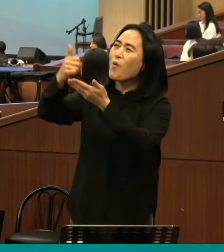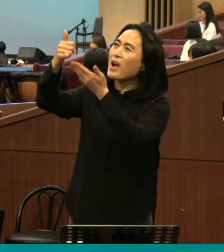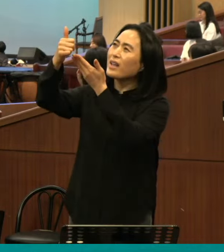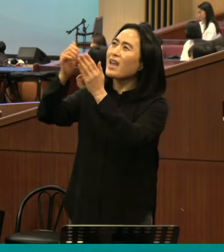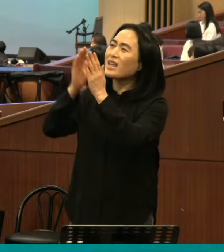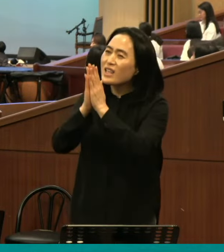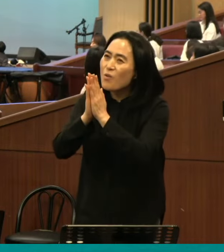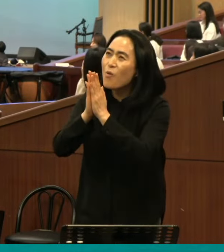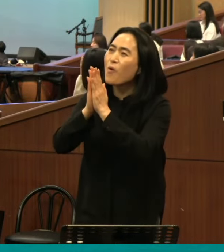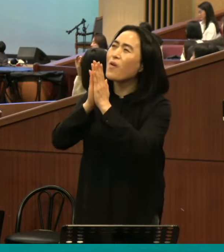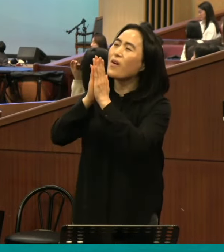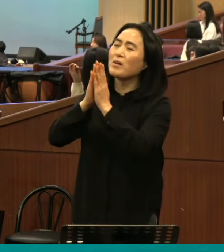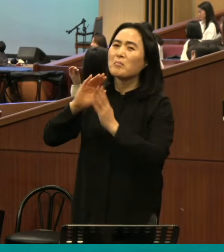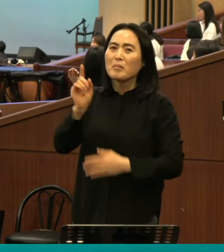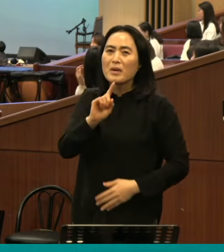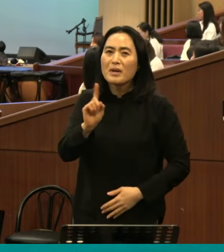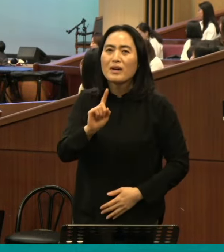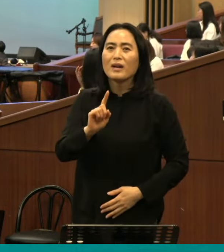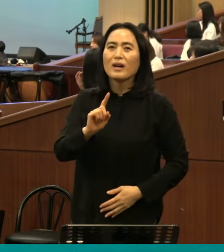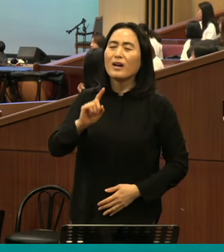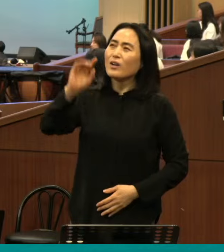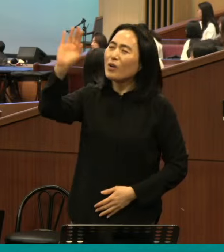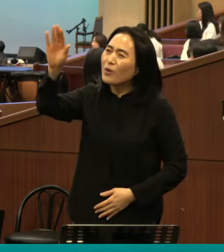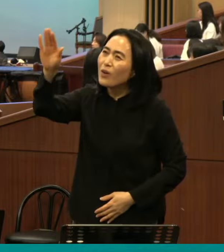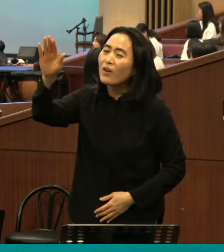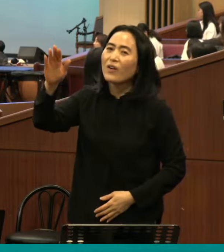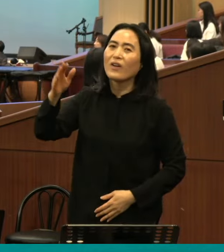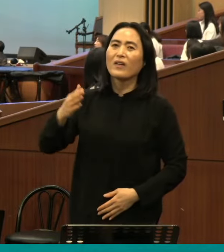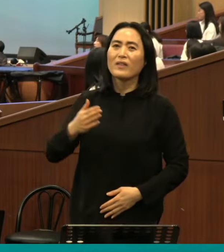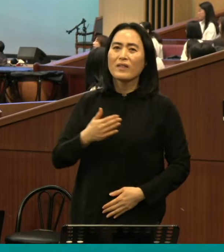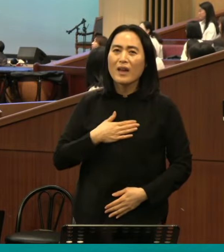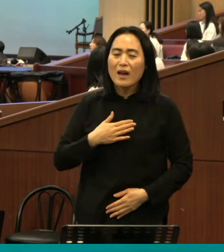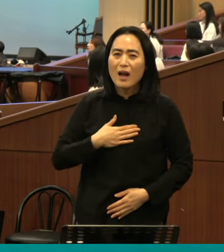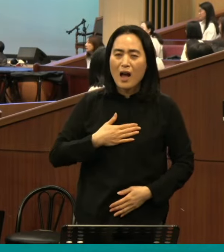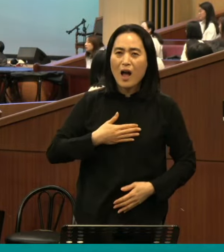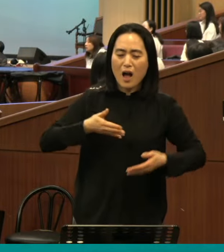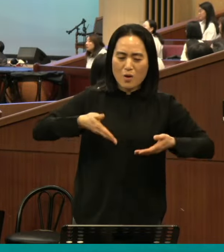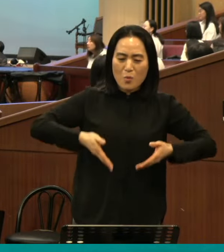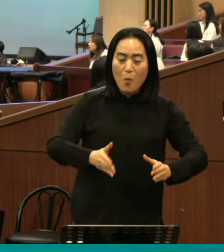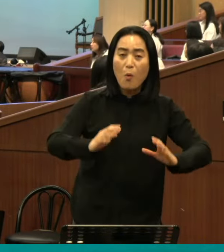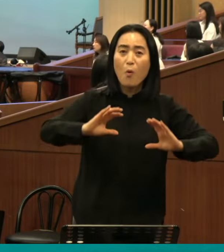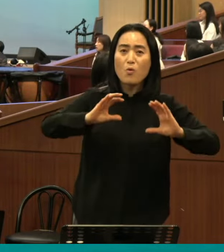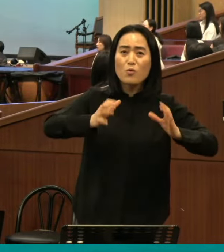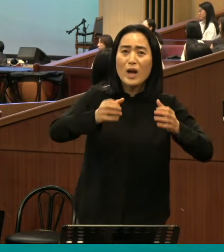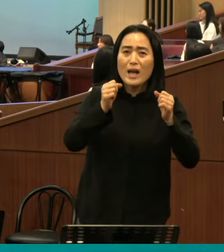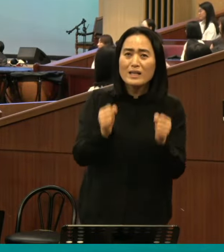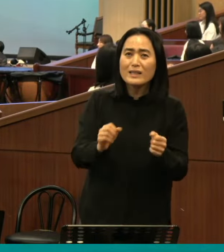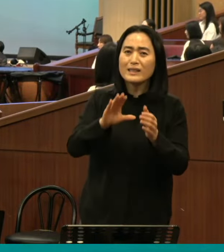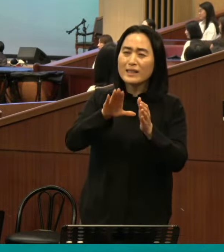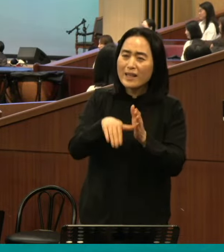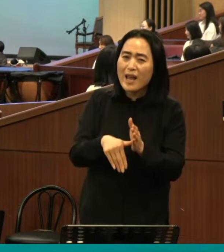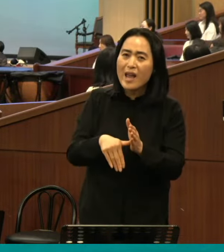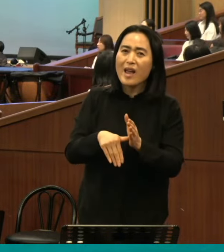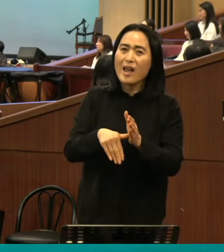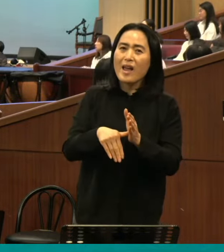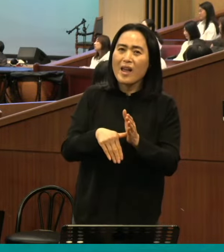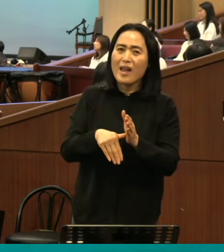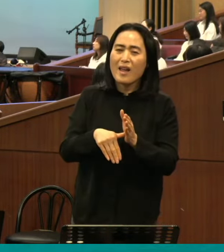여호와께 기도하여 이르되 여호와여 내가 고국에 있을 때